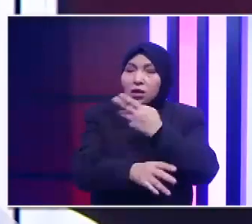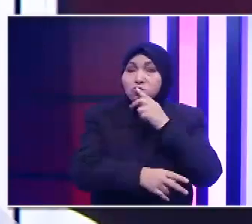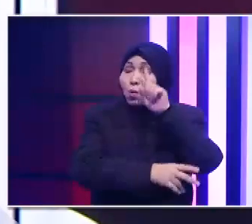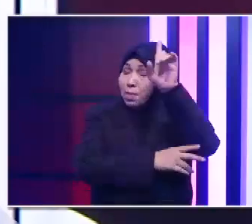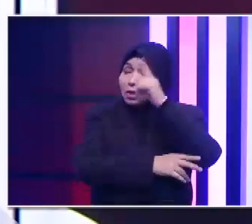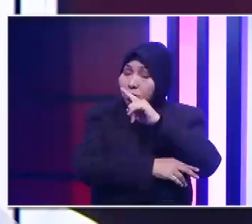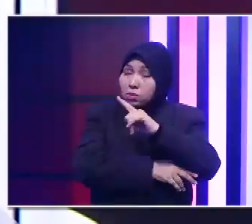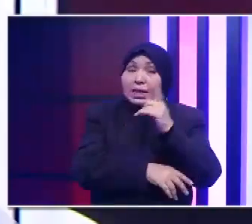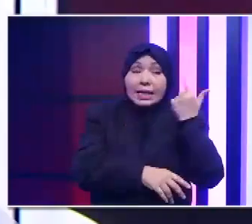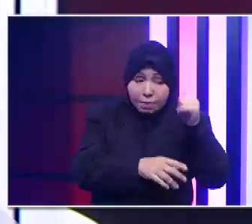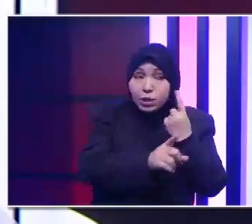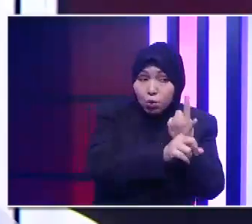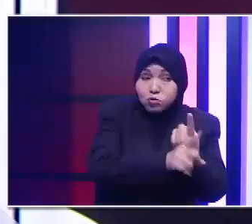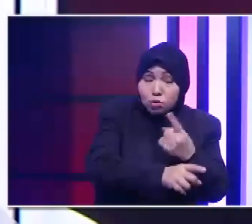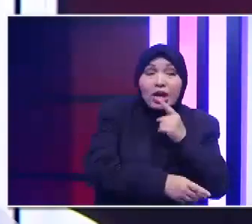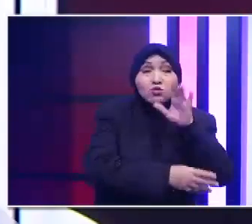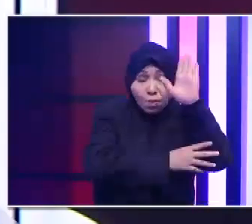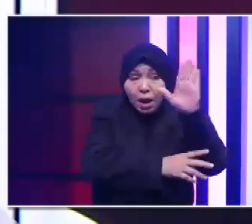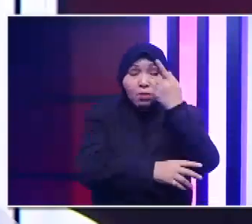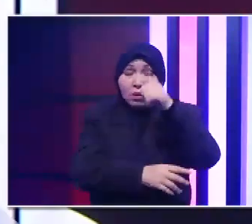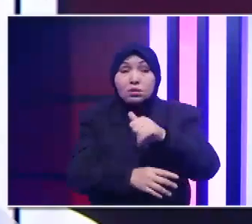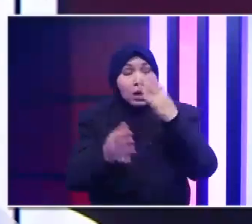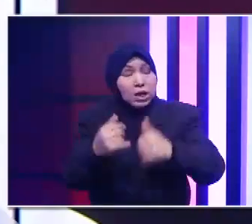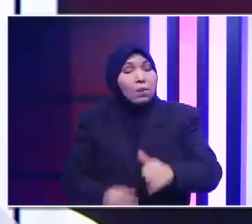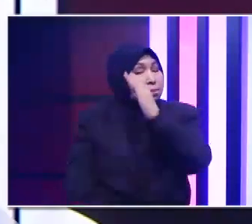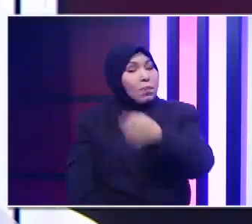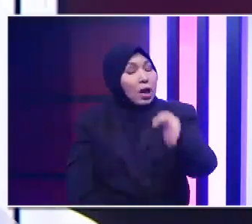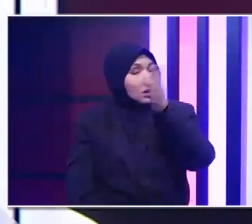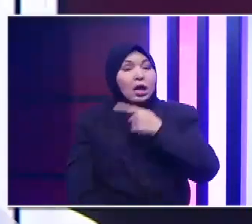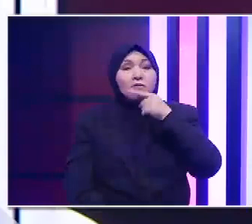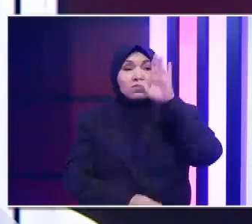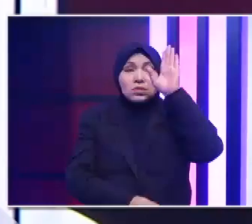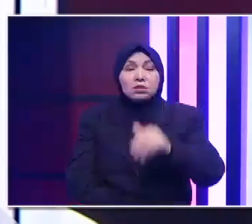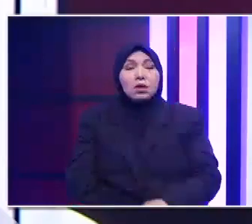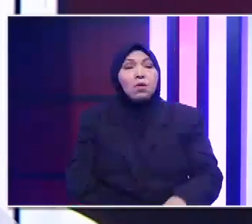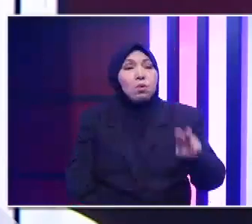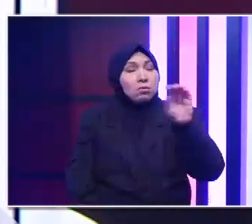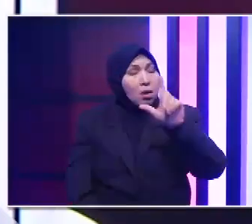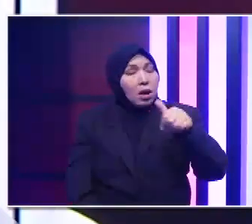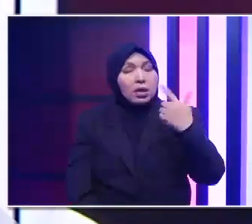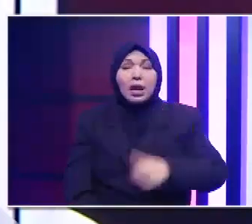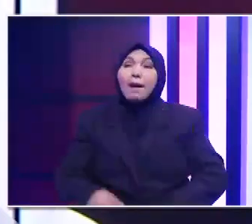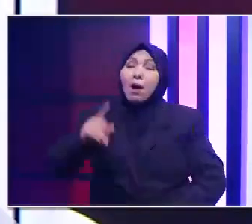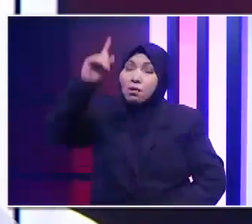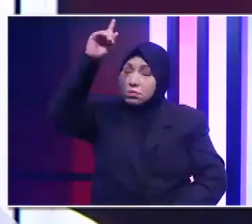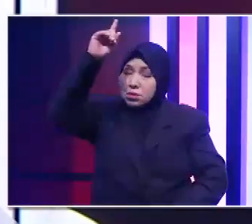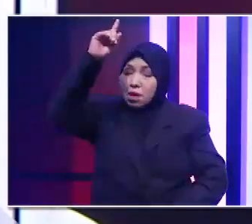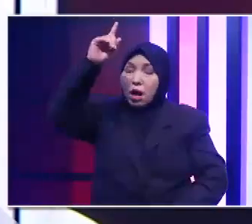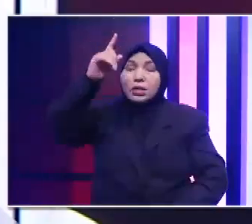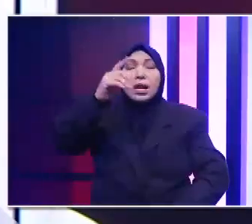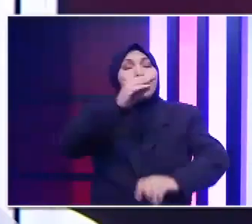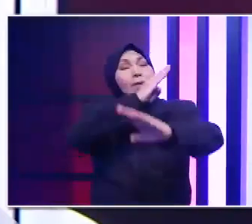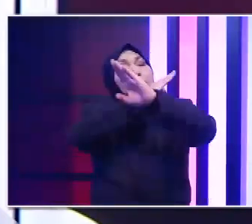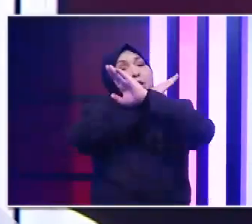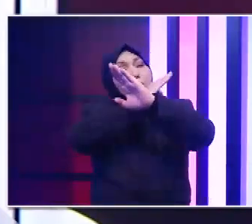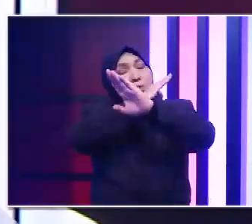bersumpah untuk tidak lagi minum madu maka sekarang hendaklah kamu Tebo Sumpah kamu itu wallahu maulakum allah adalah pelindung kamu wahuwal